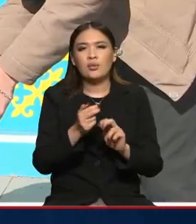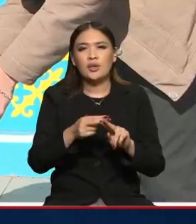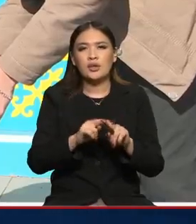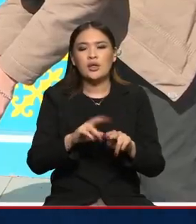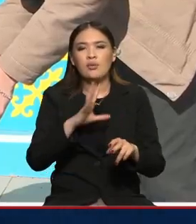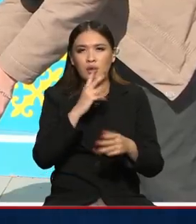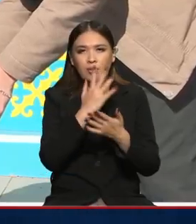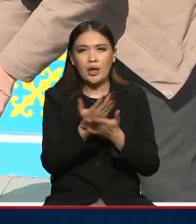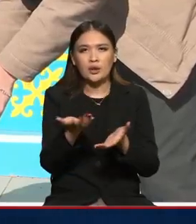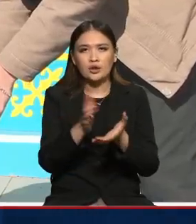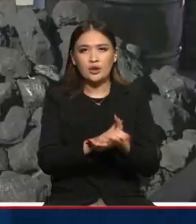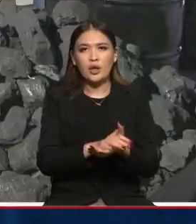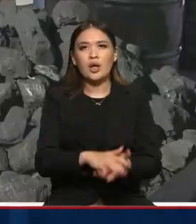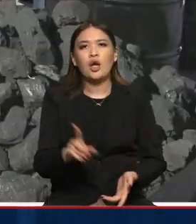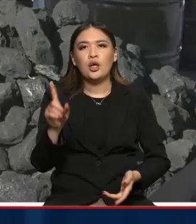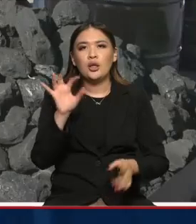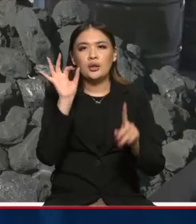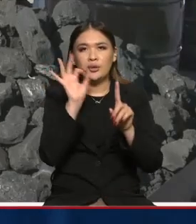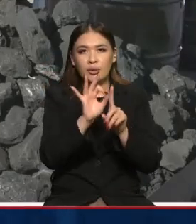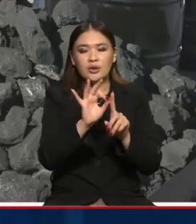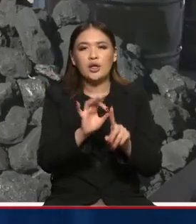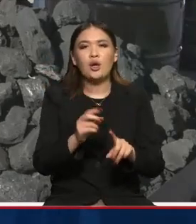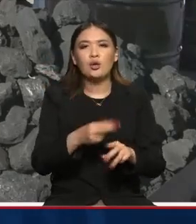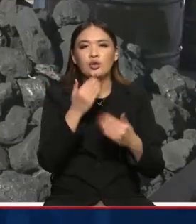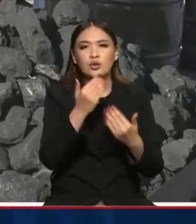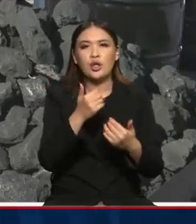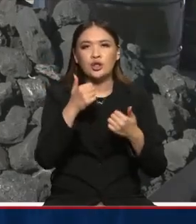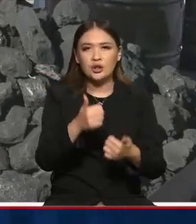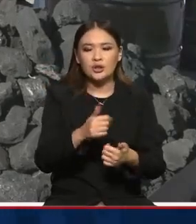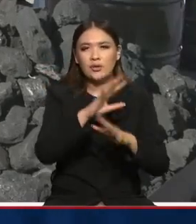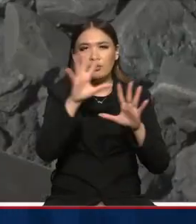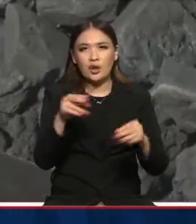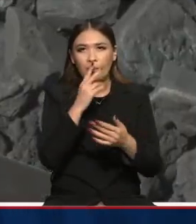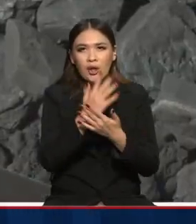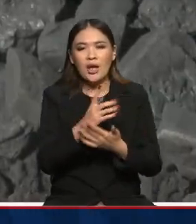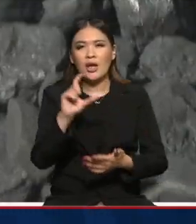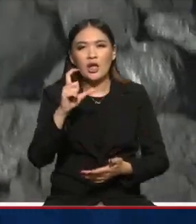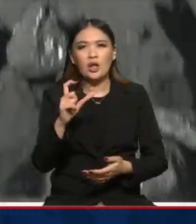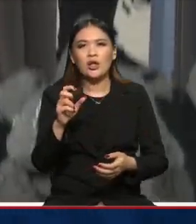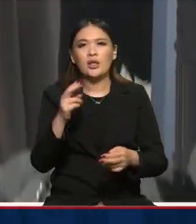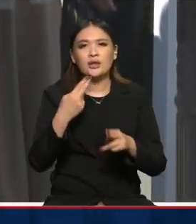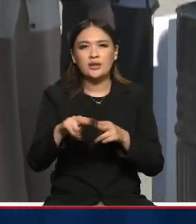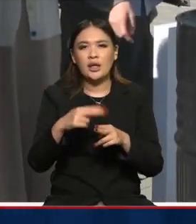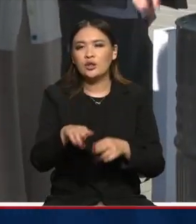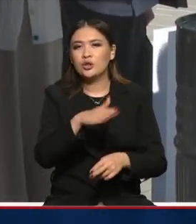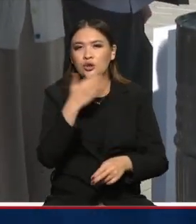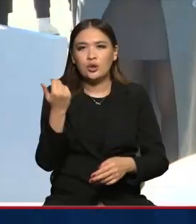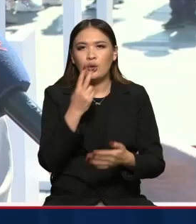таныстырылды. Мақсат – ядролық отының артықшылықтарын, оның экологияға еш зияны жоқ екендігін